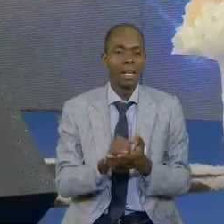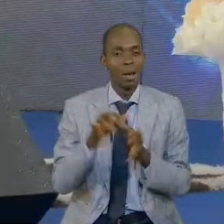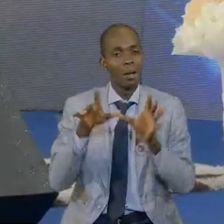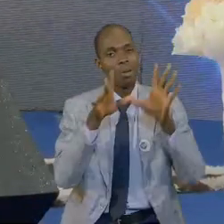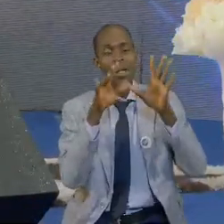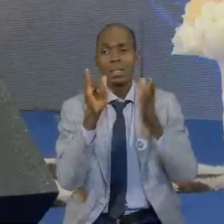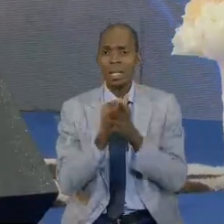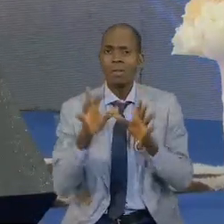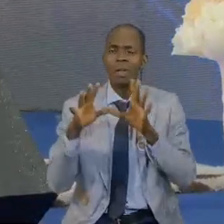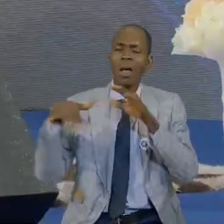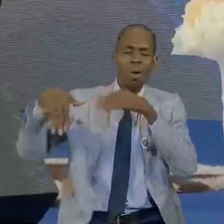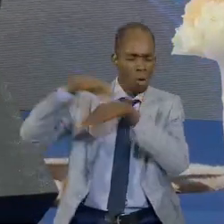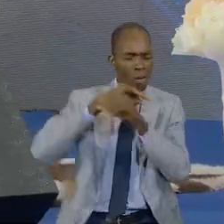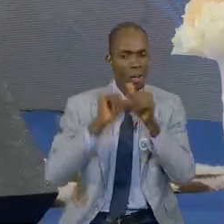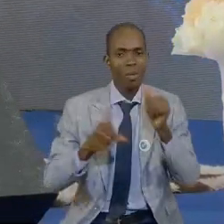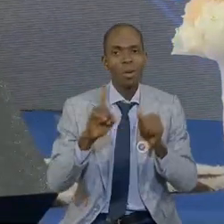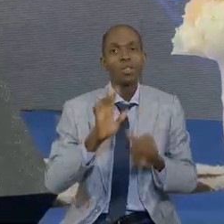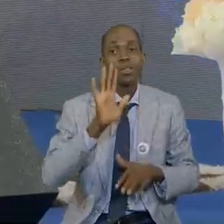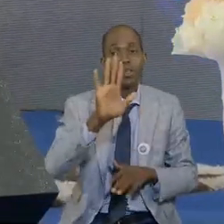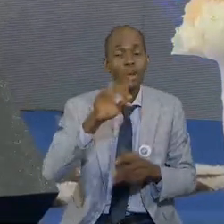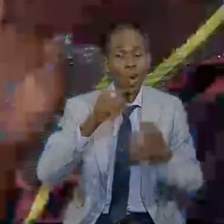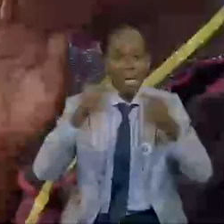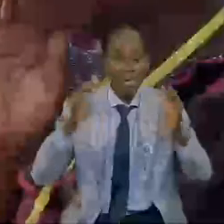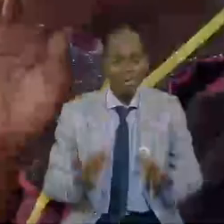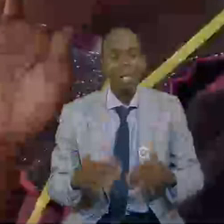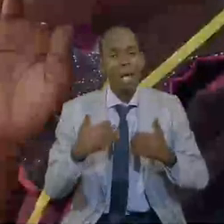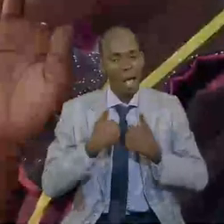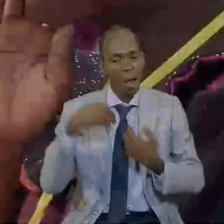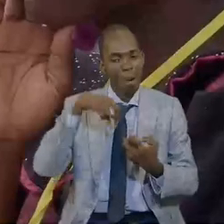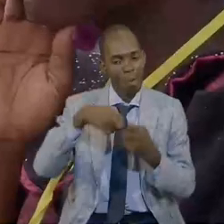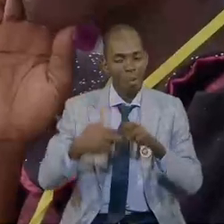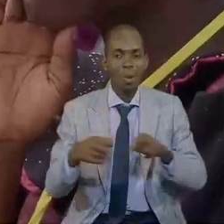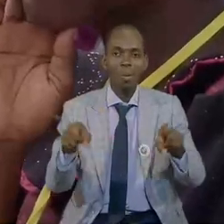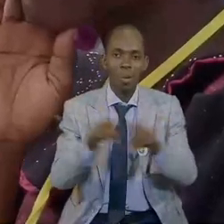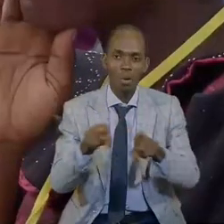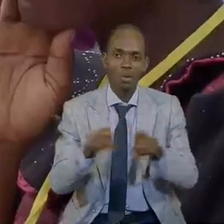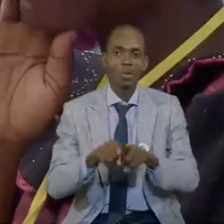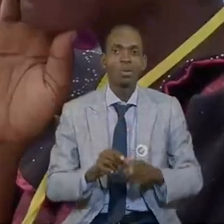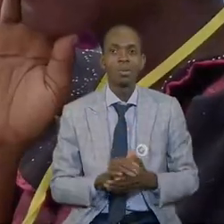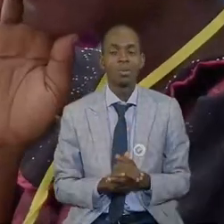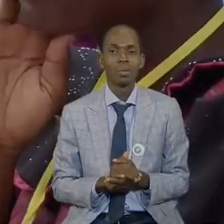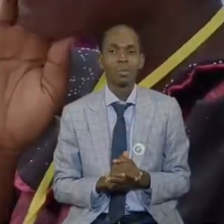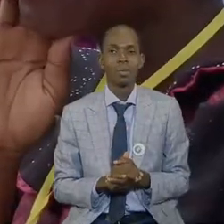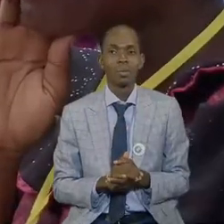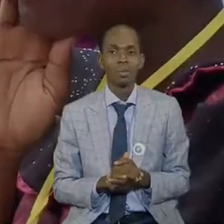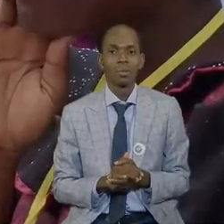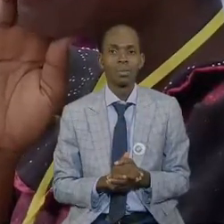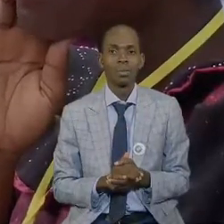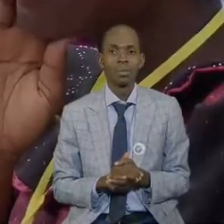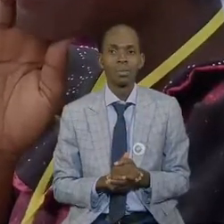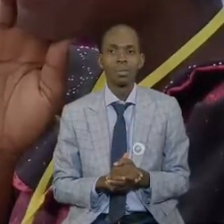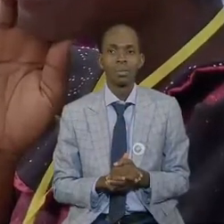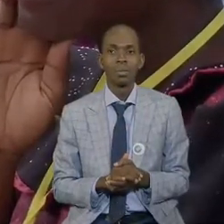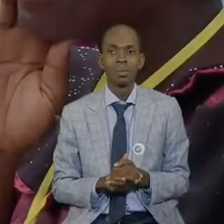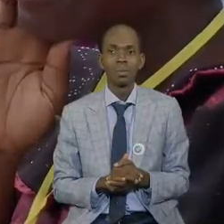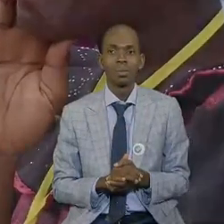everywhere. My enemies have problems too. Les moucherons sont en train de les déranger, rentrent dans leurs yeux, rentrent dans leurs